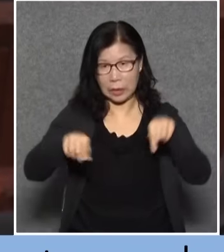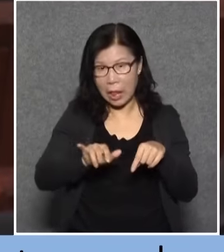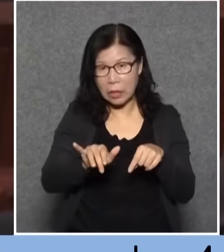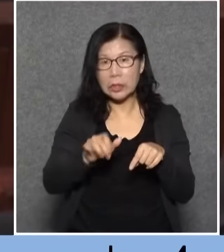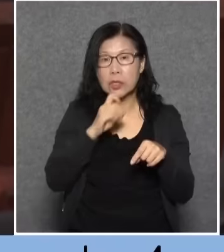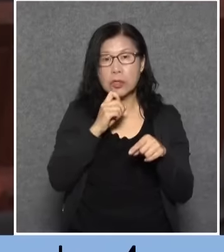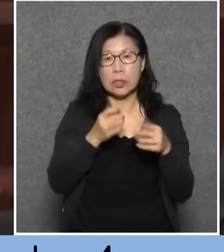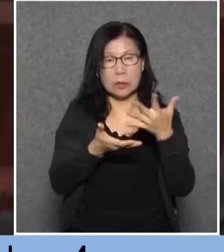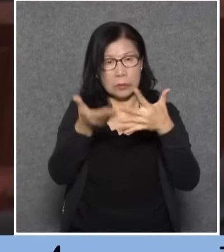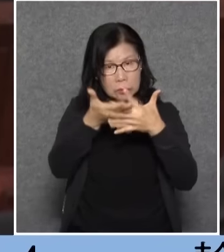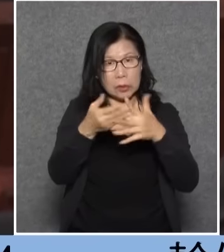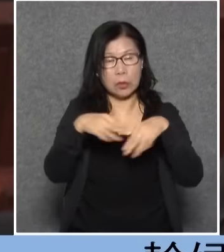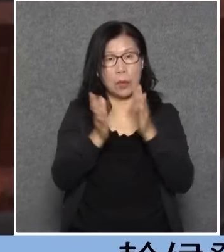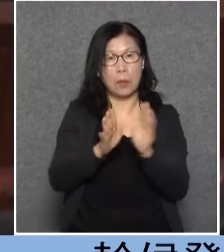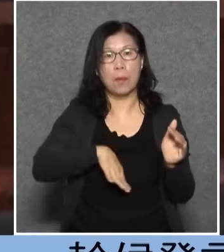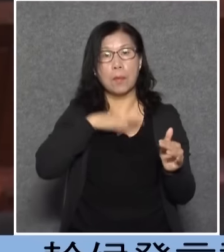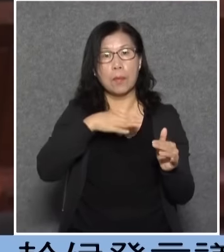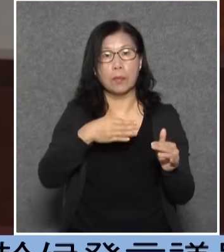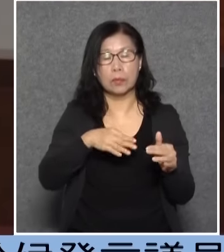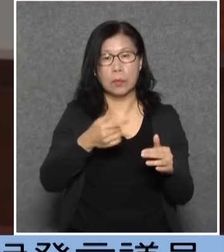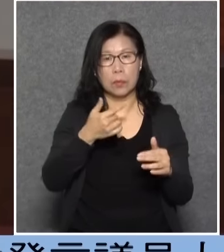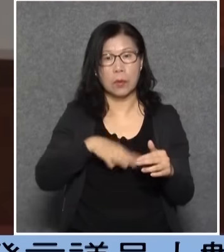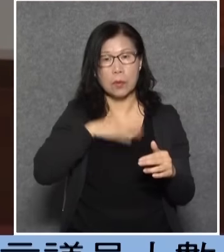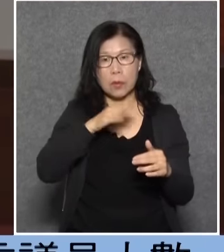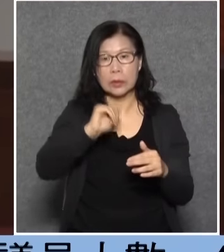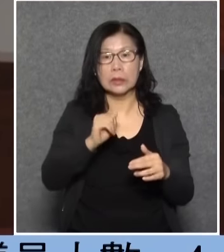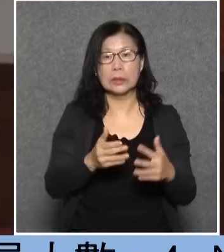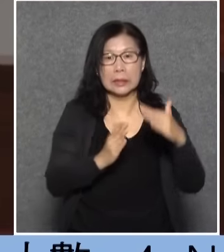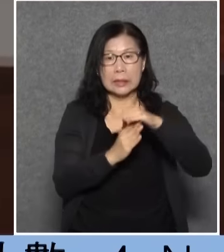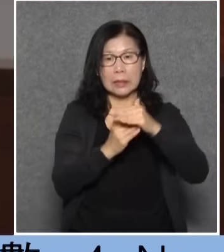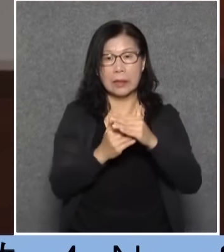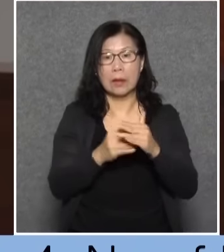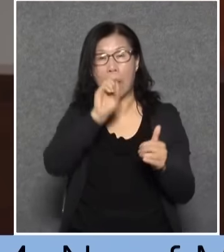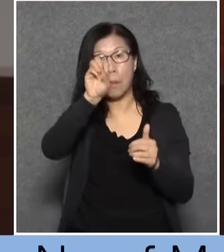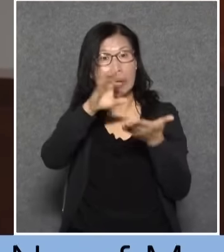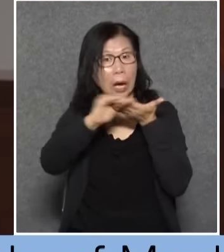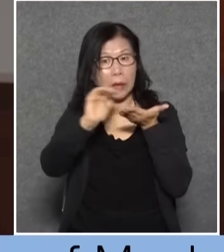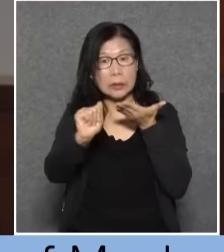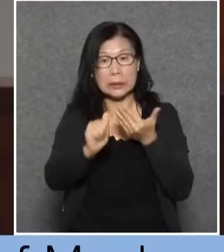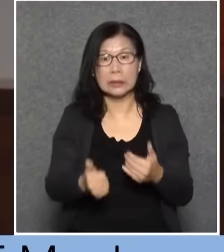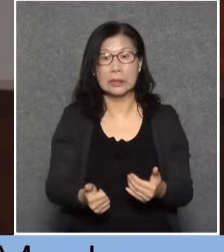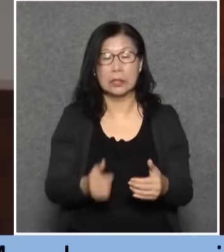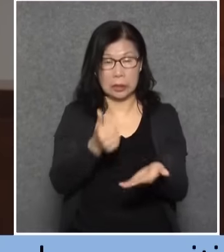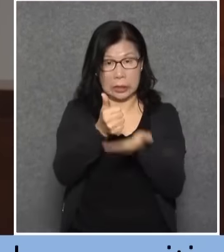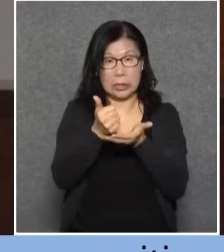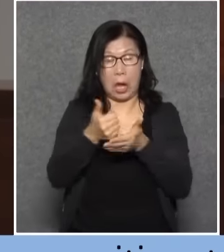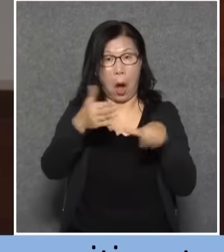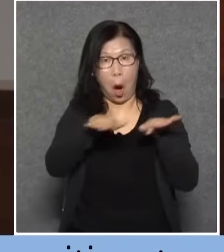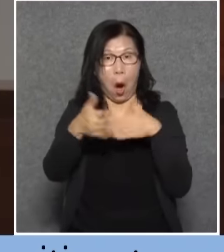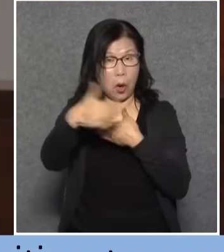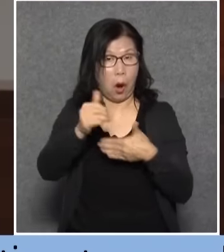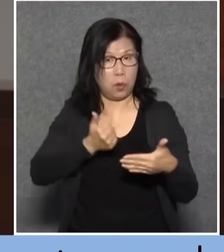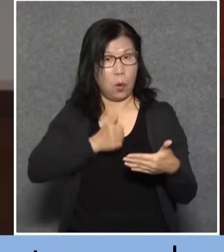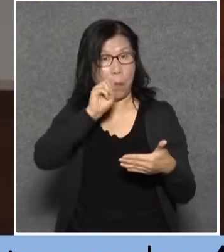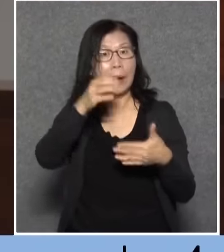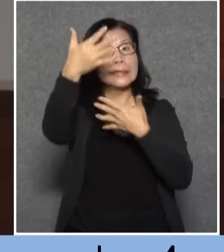整體上滿意的。 我必須打斷他的答覆，我是問得很清楚，你說已聘請海外顧問，何